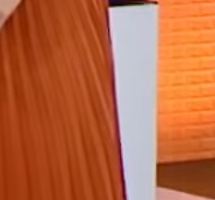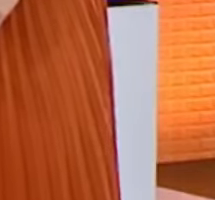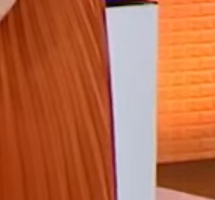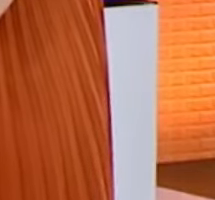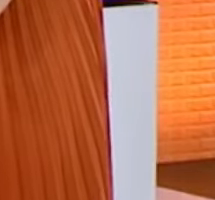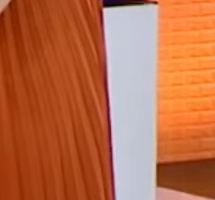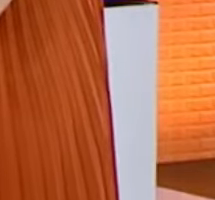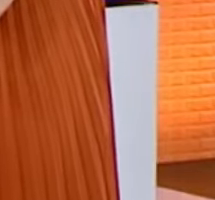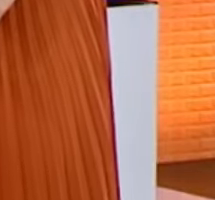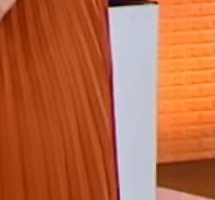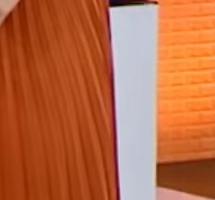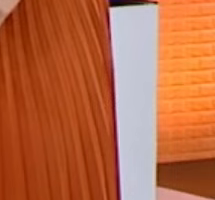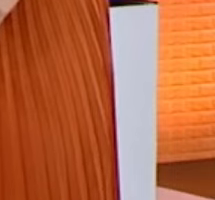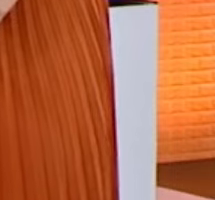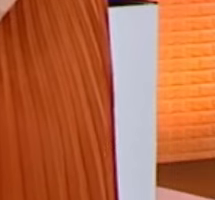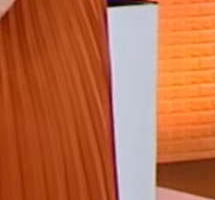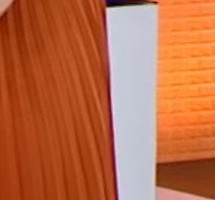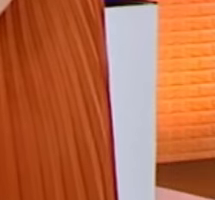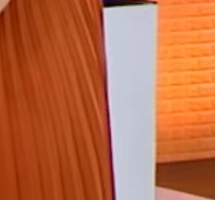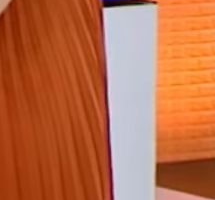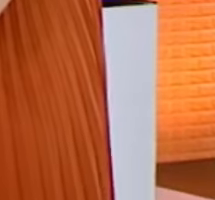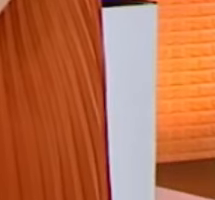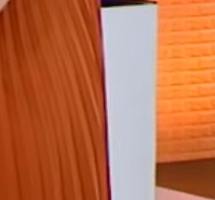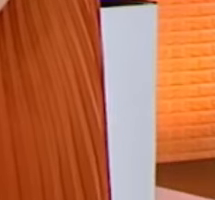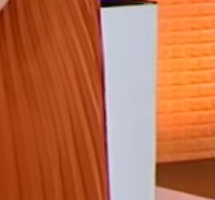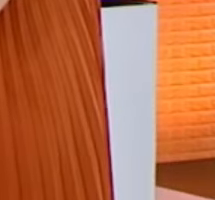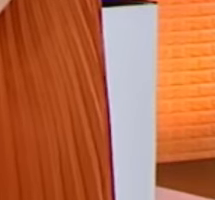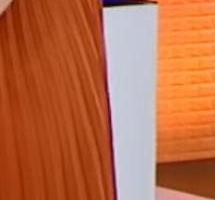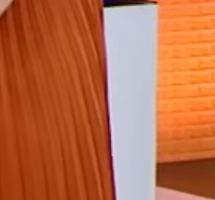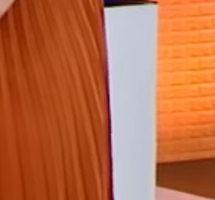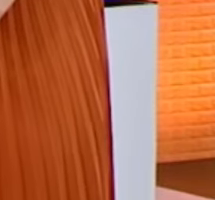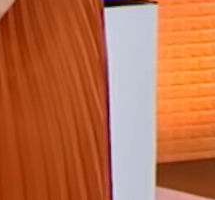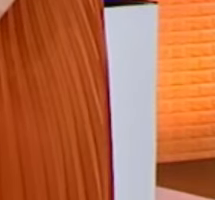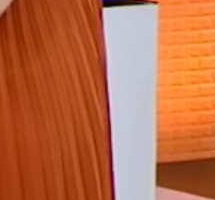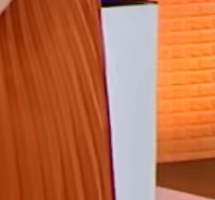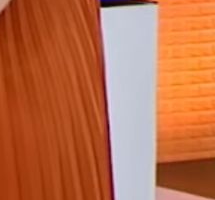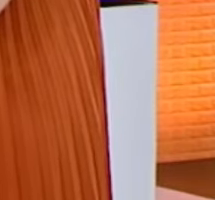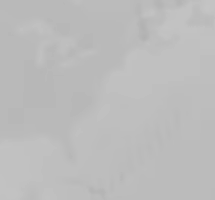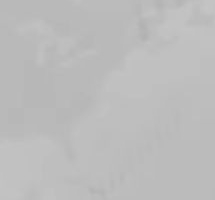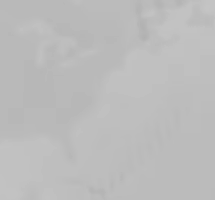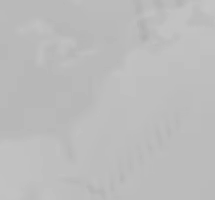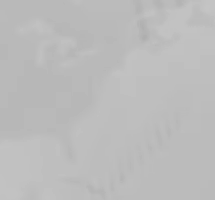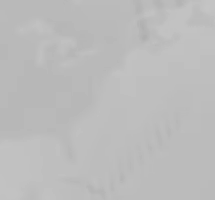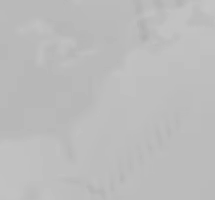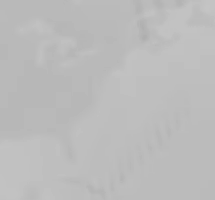niyo po kami sa GMA Pinoy TV at sa www.gmanews.tv.